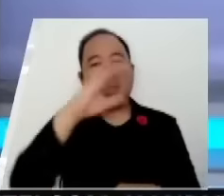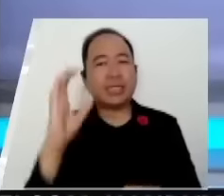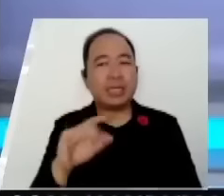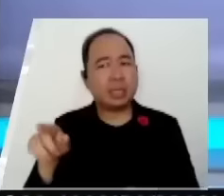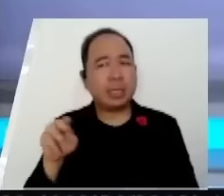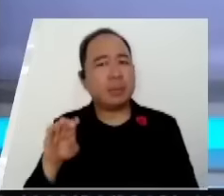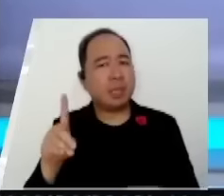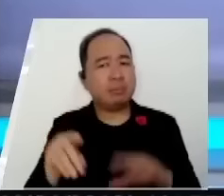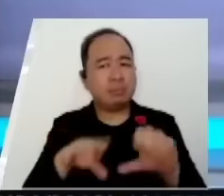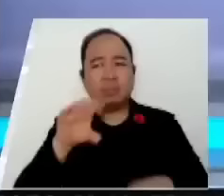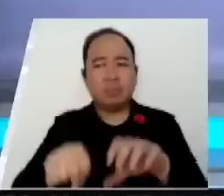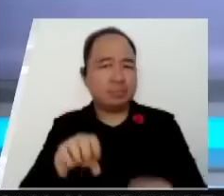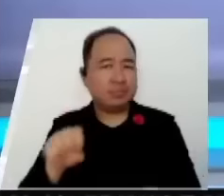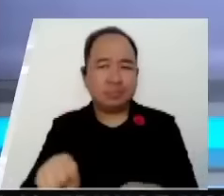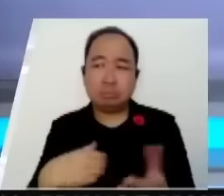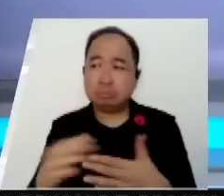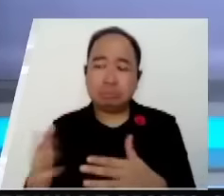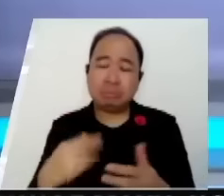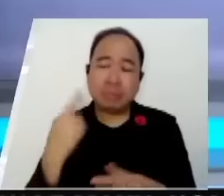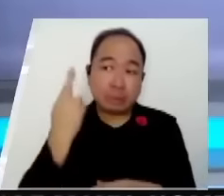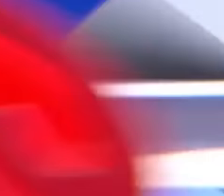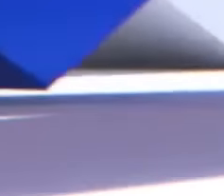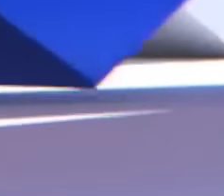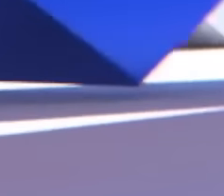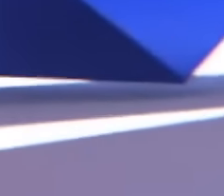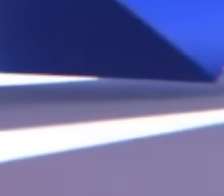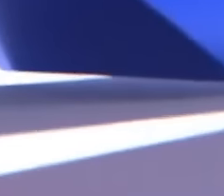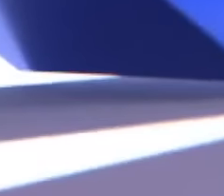nasita. Iyan ang tinutukan ni Ian Cruz.